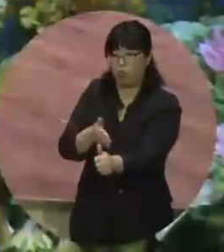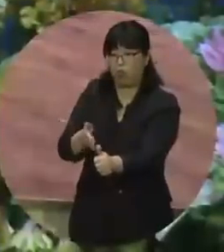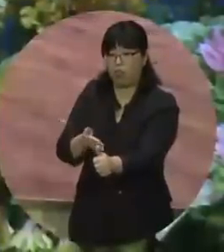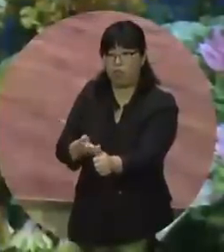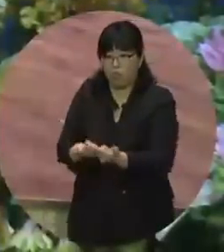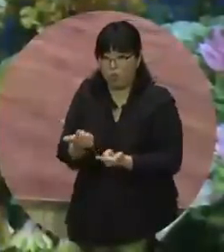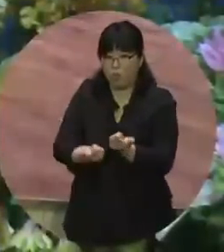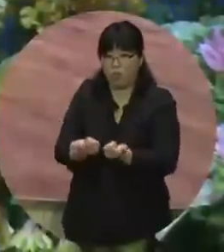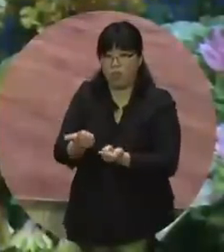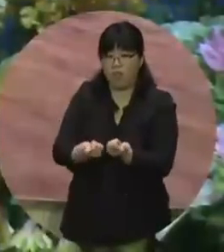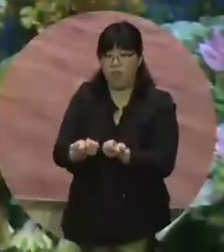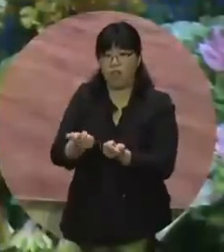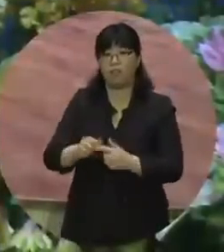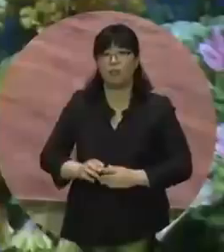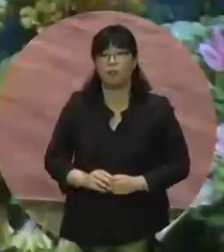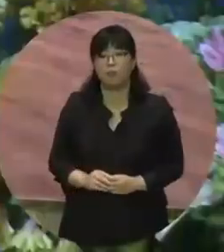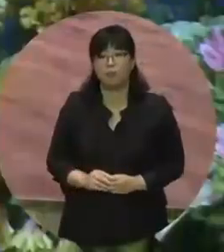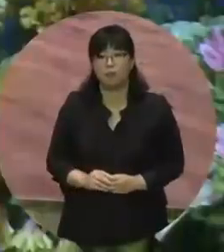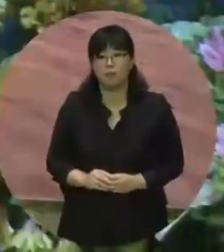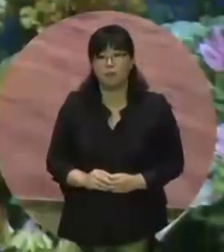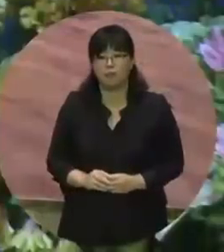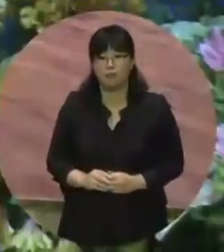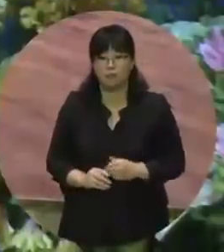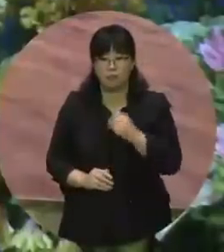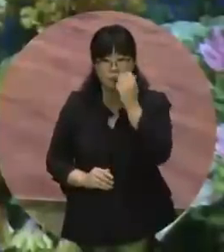싸움에 이기도록 만들자.